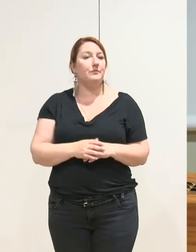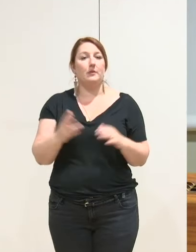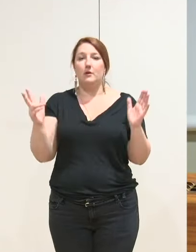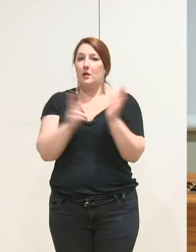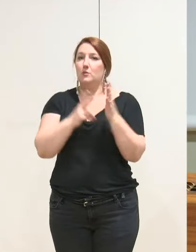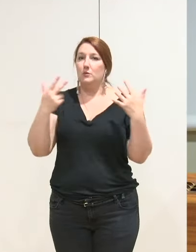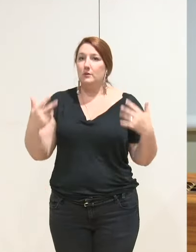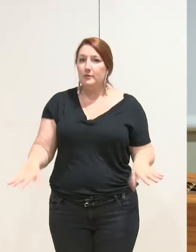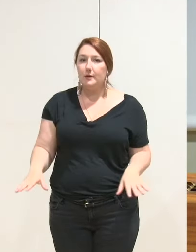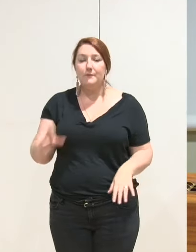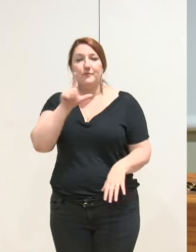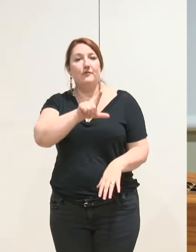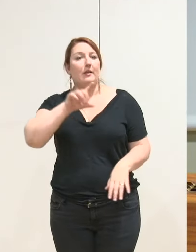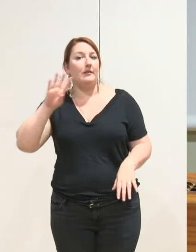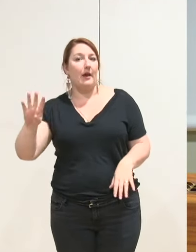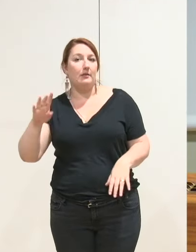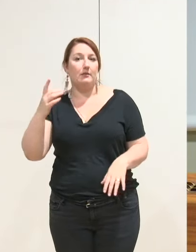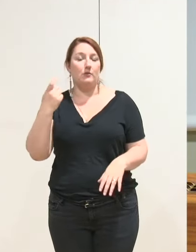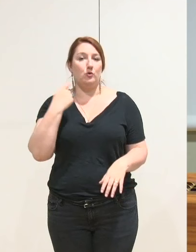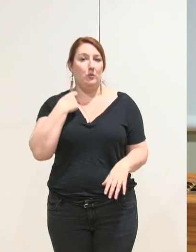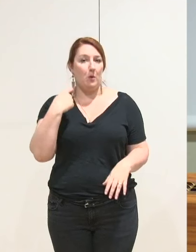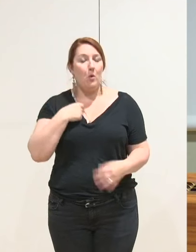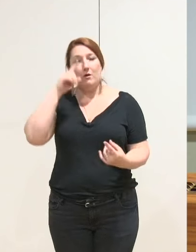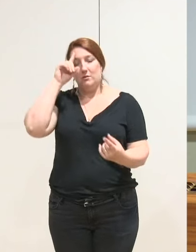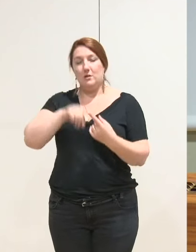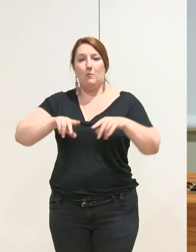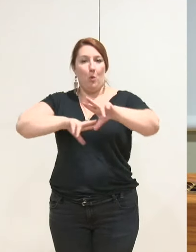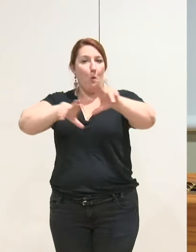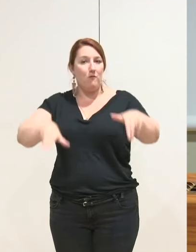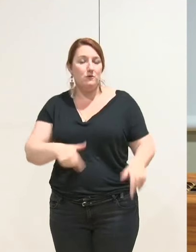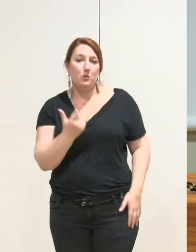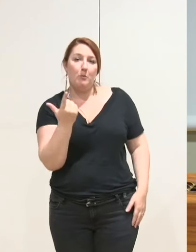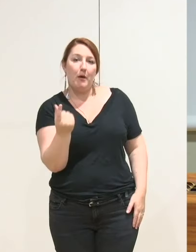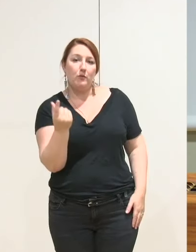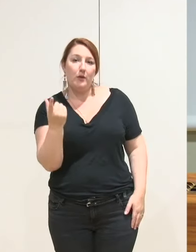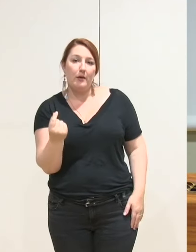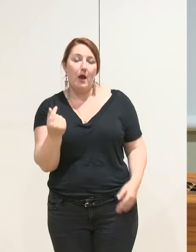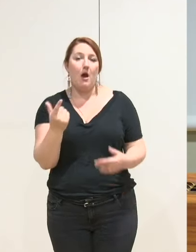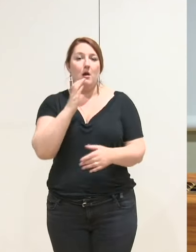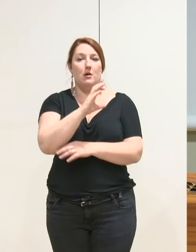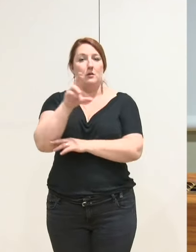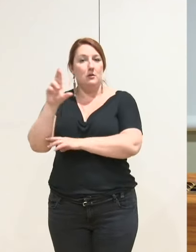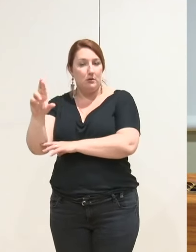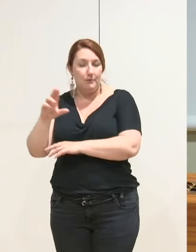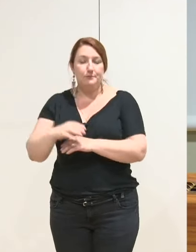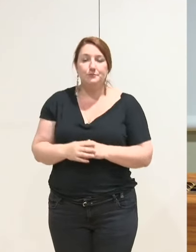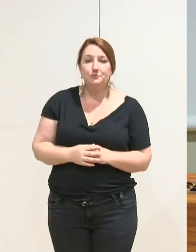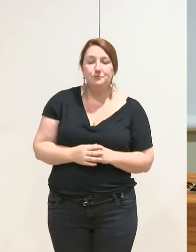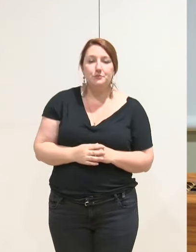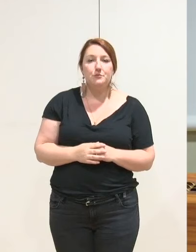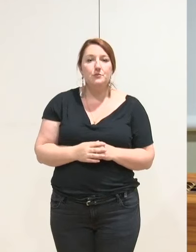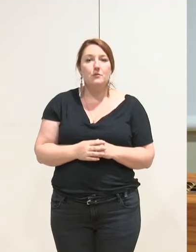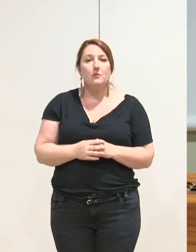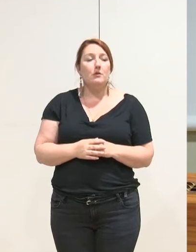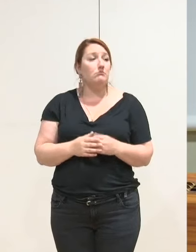adopté la 24 porte sur la convention de partenariat avec le Conservatoire rayonnement régional